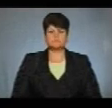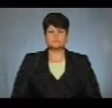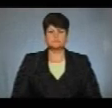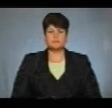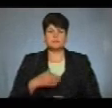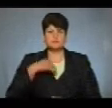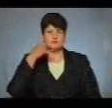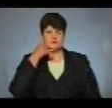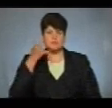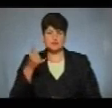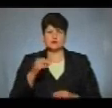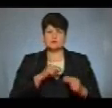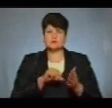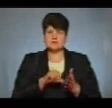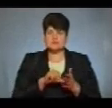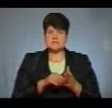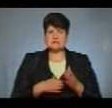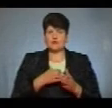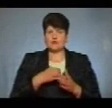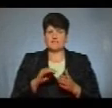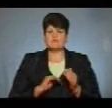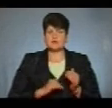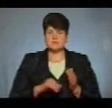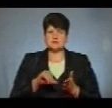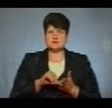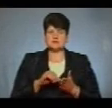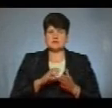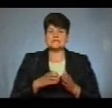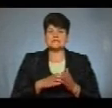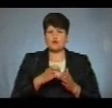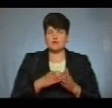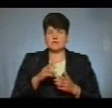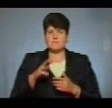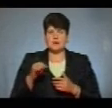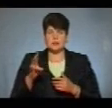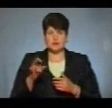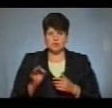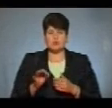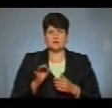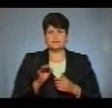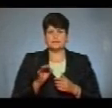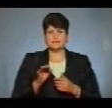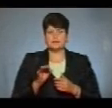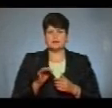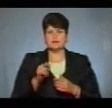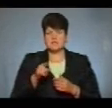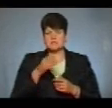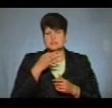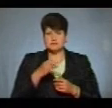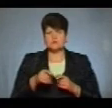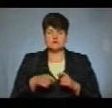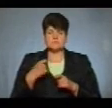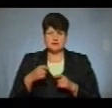Ми зателефонували до представника страхової фірми, де застраховане майно, що перебувало в авто, Ростислава Селія. Він повідомив, що